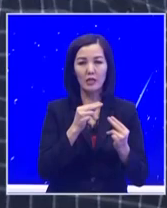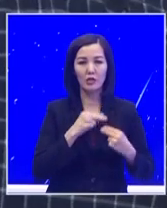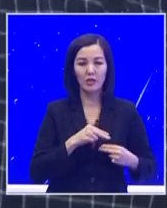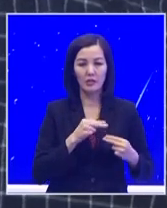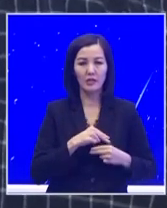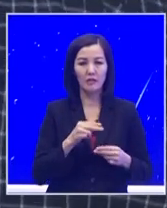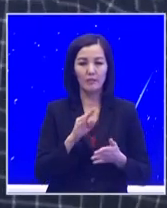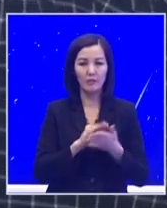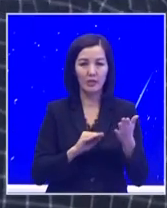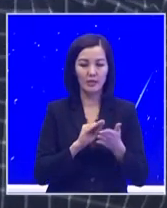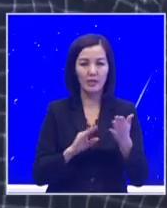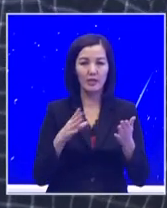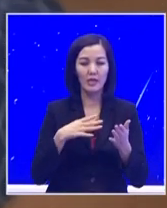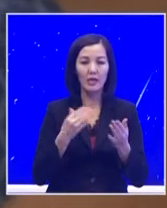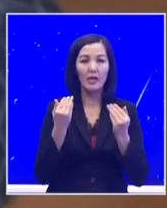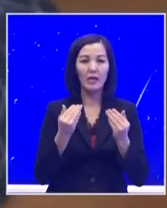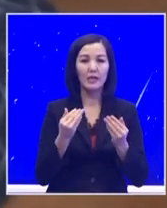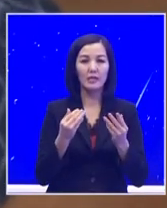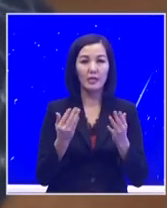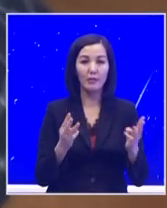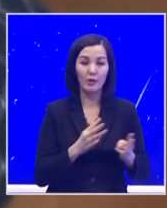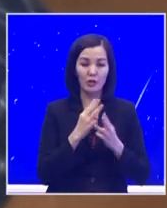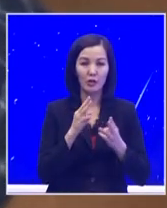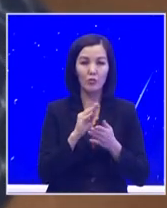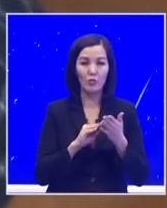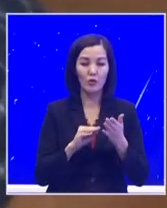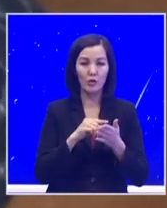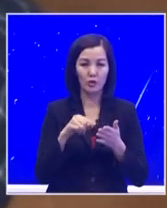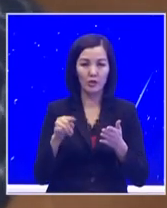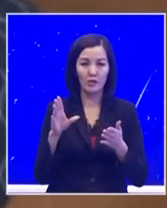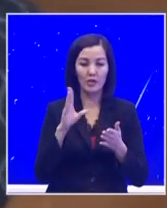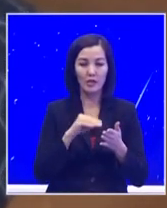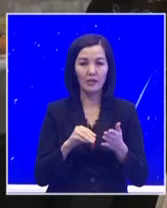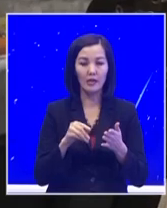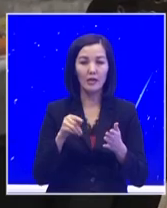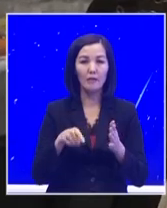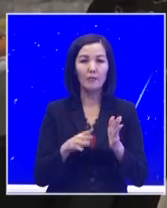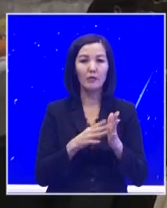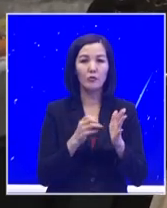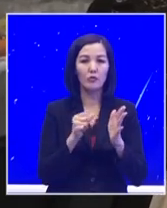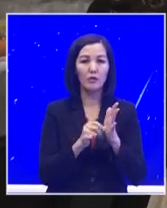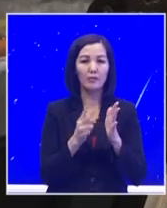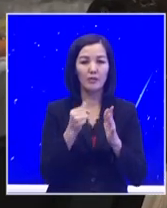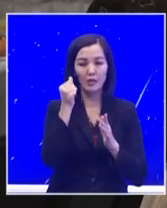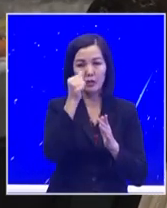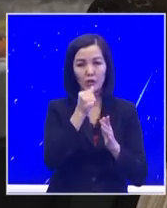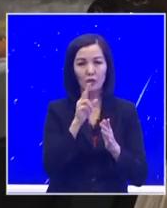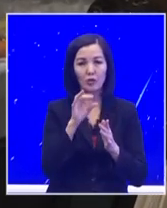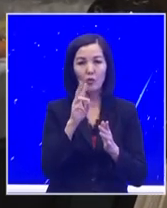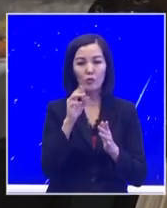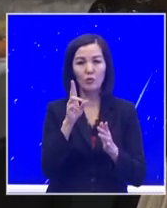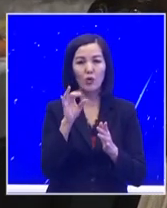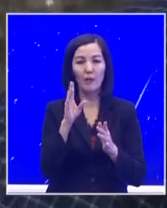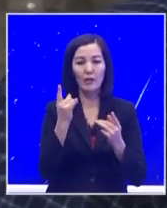құр отырмайды. Шабыт келсе шимайлап, тіл ұшына келгенін түртіп қояды. Ерекше есімді азамат 1962 жылы Көксу ауданы Қапалда